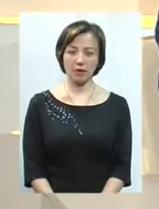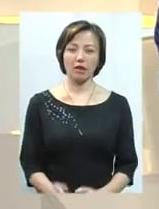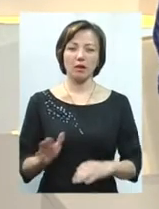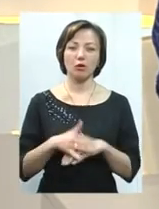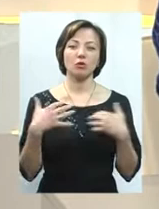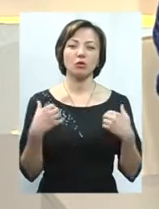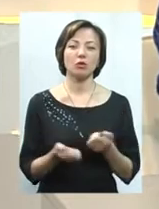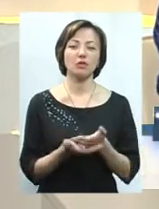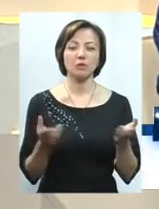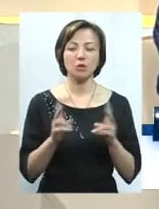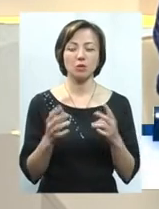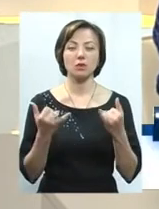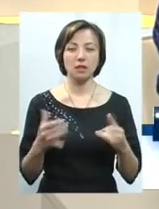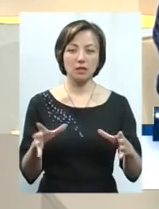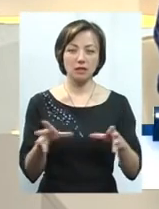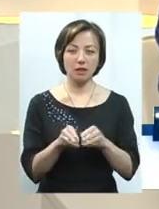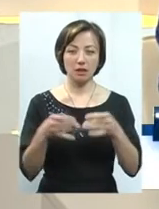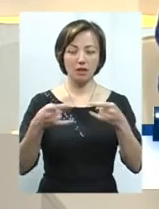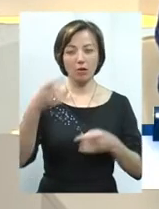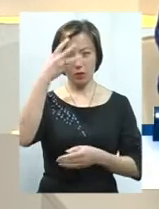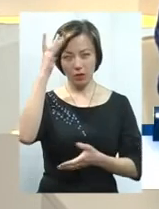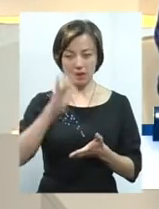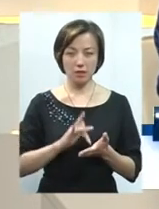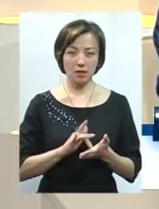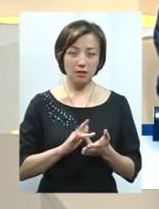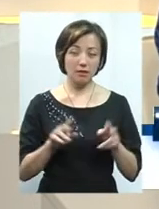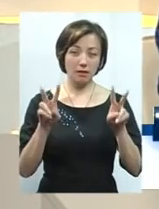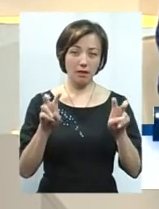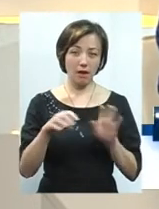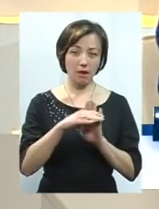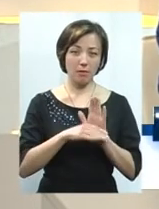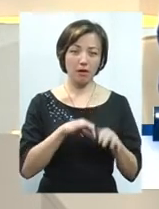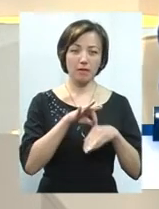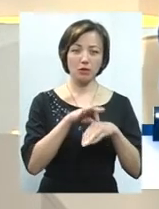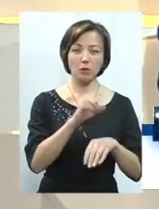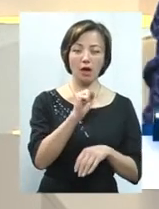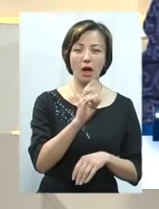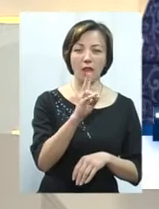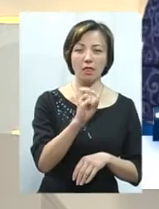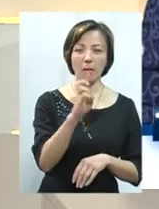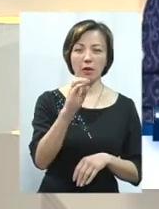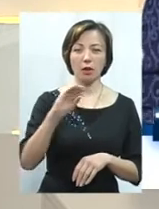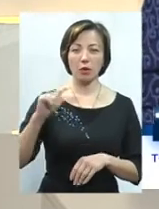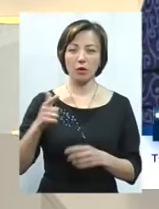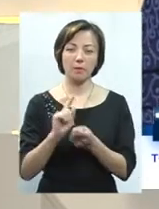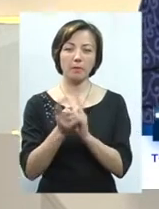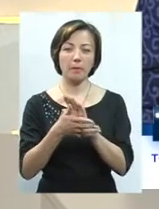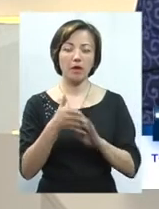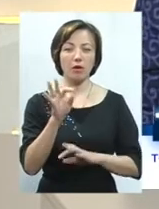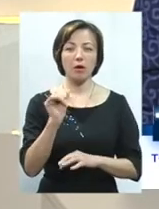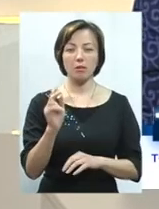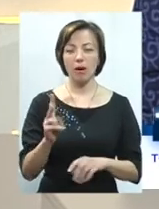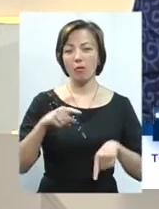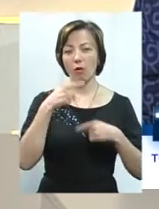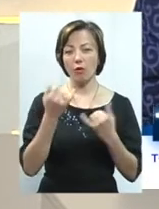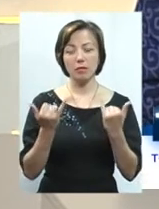Доброго здоров'я усім, хто у ці порі разом із телеканалом «Поділля Центр». На часі тема. Я Анна Бендюх, переклад на жестову мову Ольги Рибак. І нині ми поговоримо